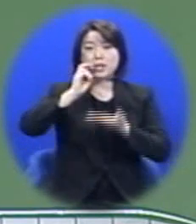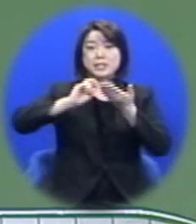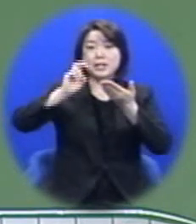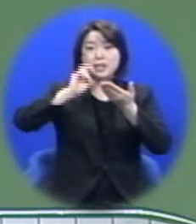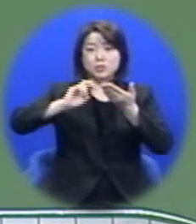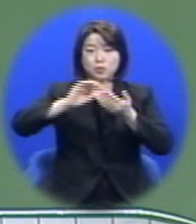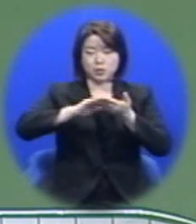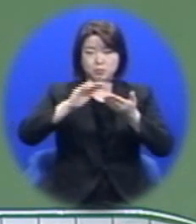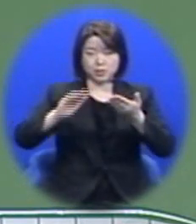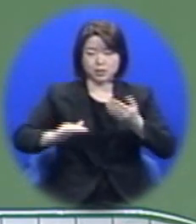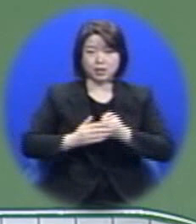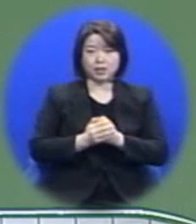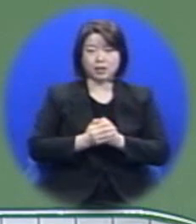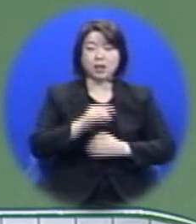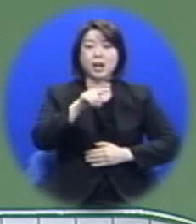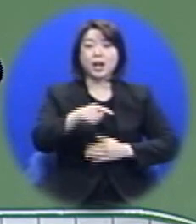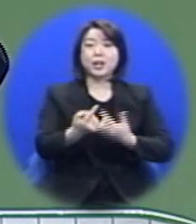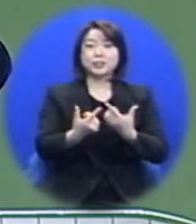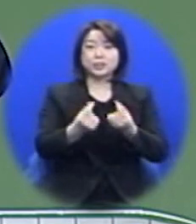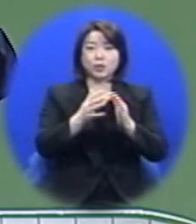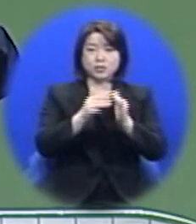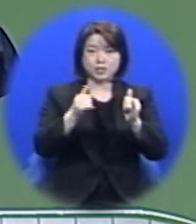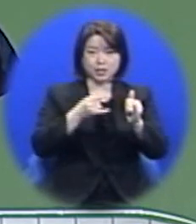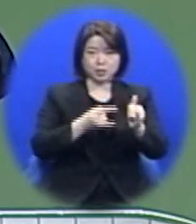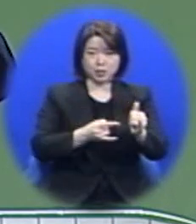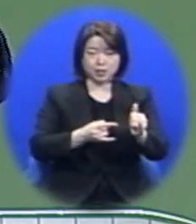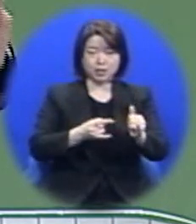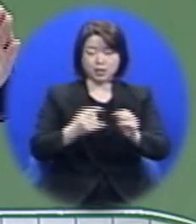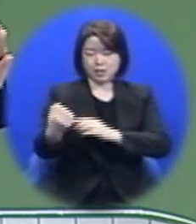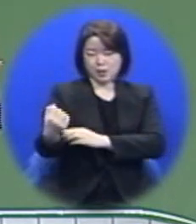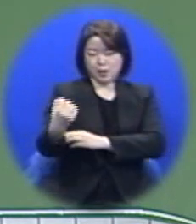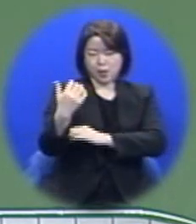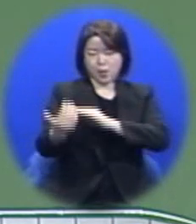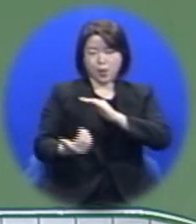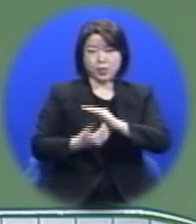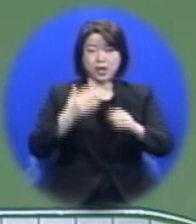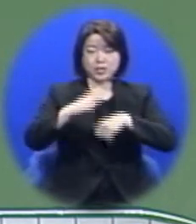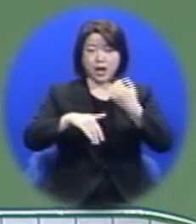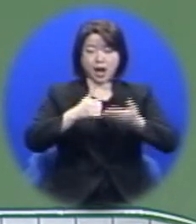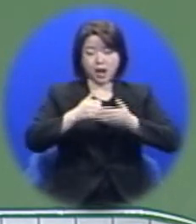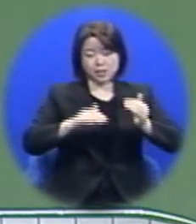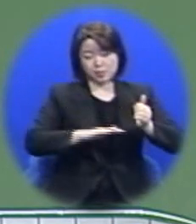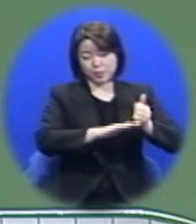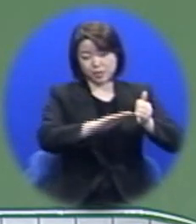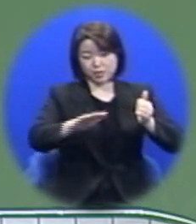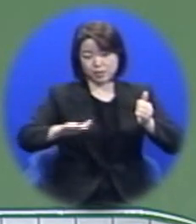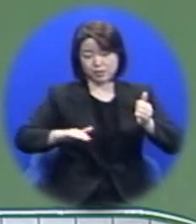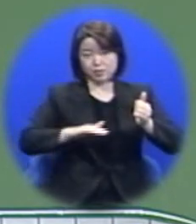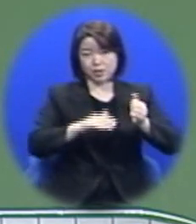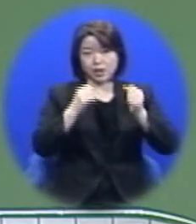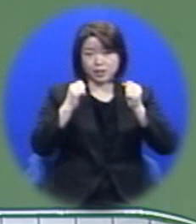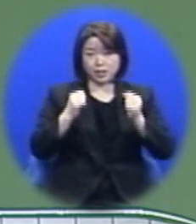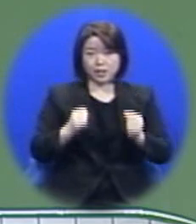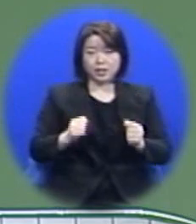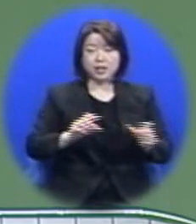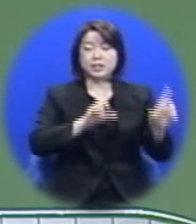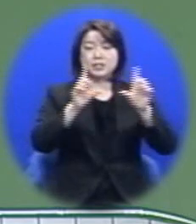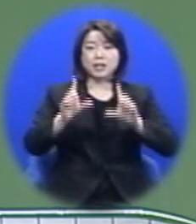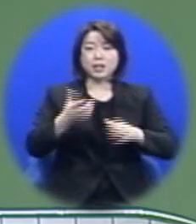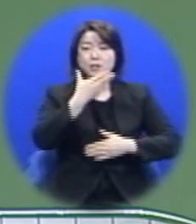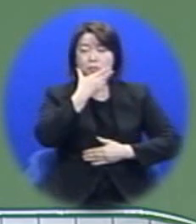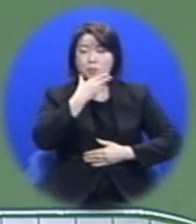아, 그와 같은 자에게 전능하신 하나님의 그늘 아래 거하는 머무는 그런